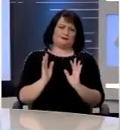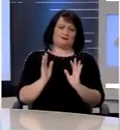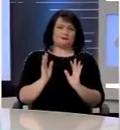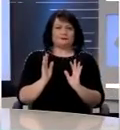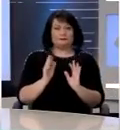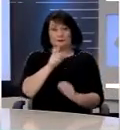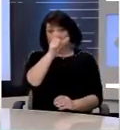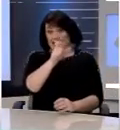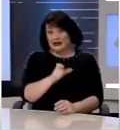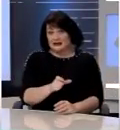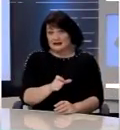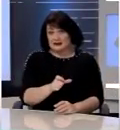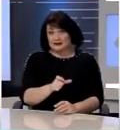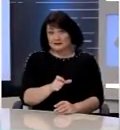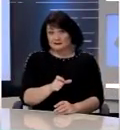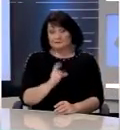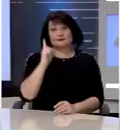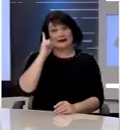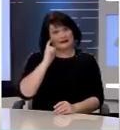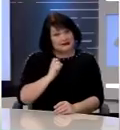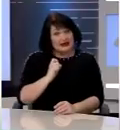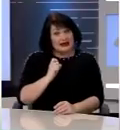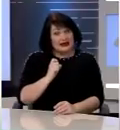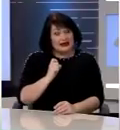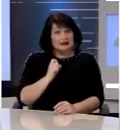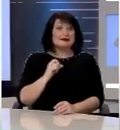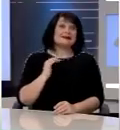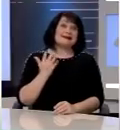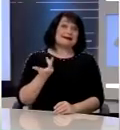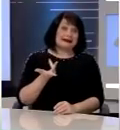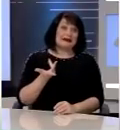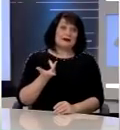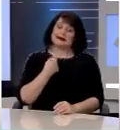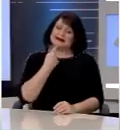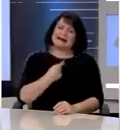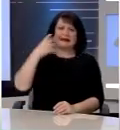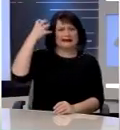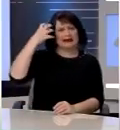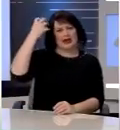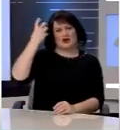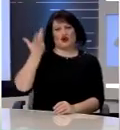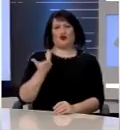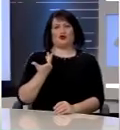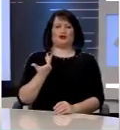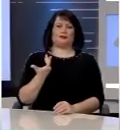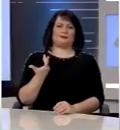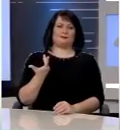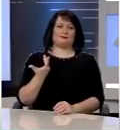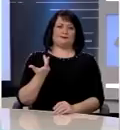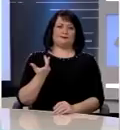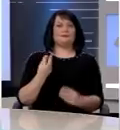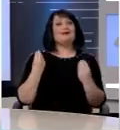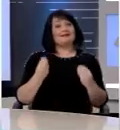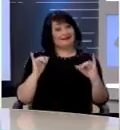Και ξέρετε για ποιους μιλάω, ξέρω, κύριε Στασούλα. Εσείς, ωραία